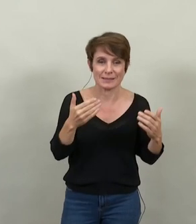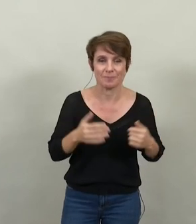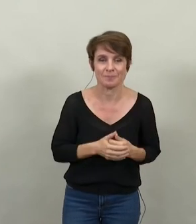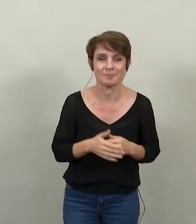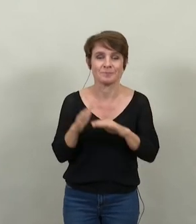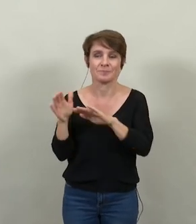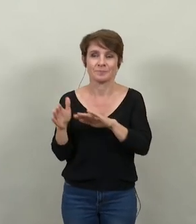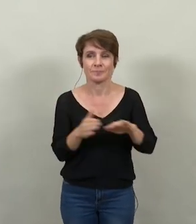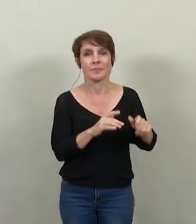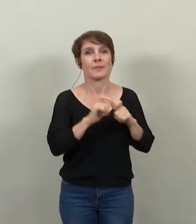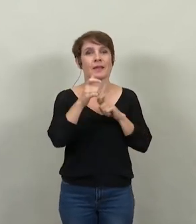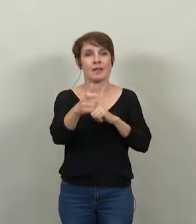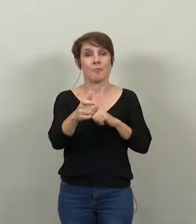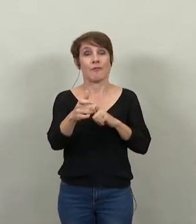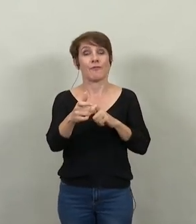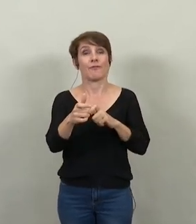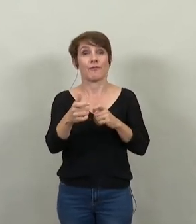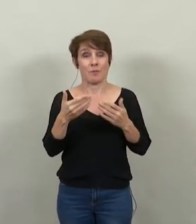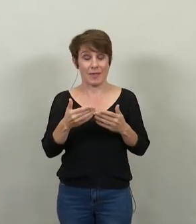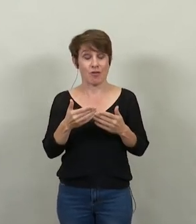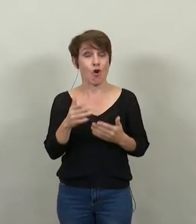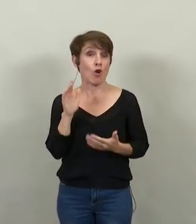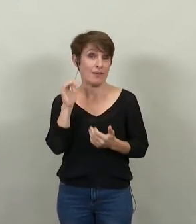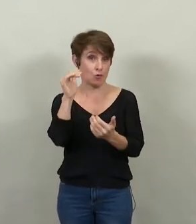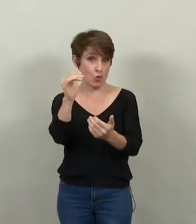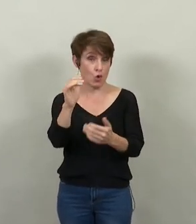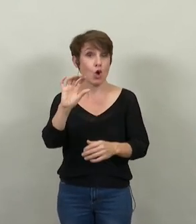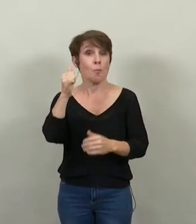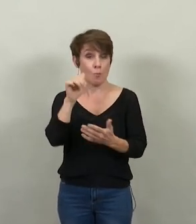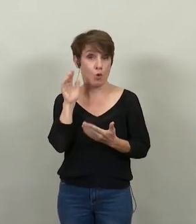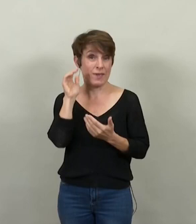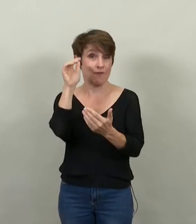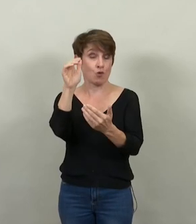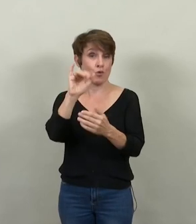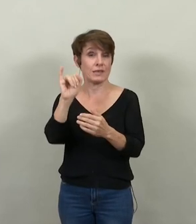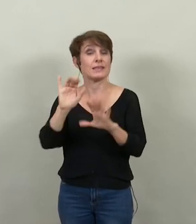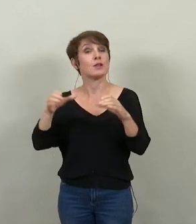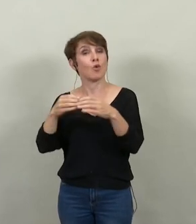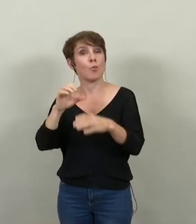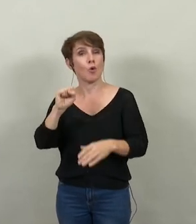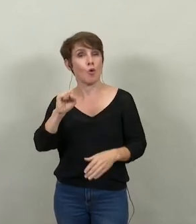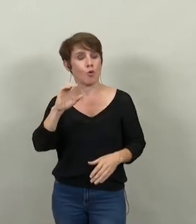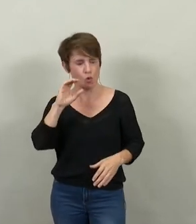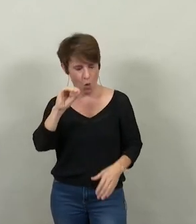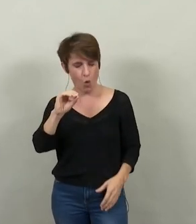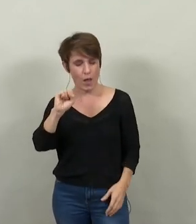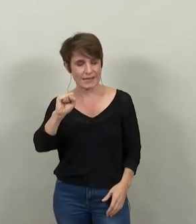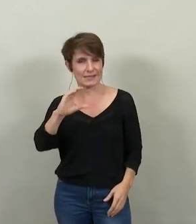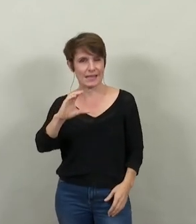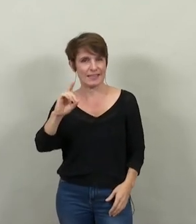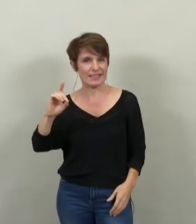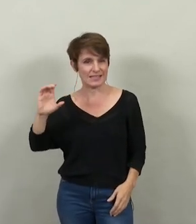passons maintenant au vœux et le premier vœ est un V de d'oscddc qui